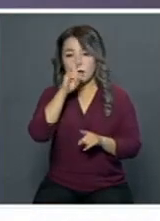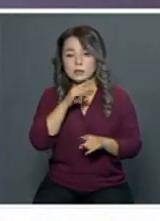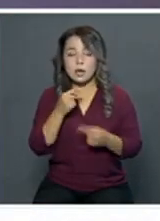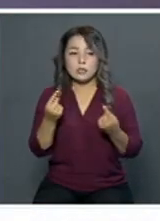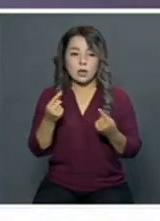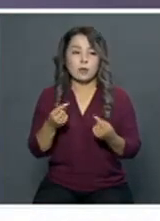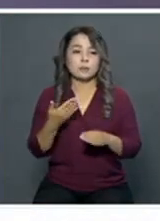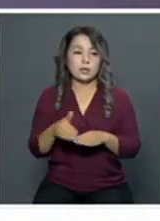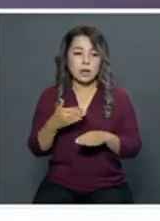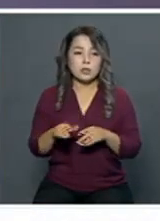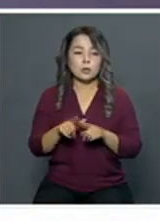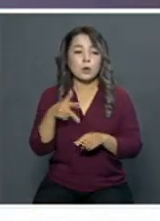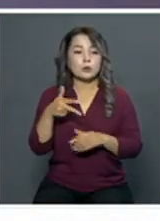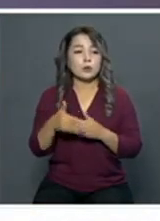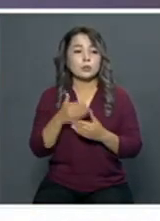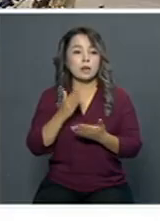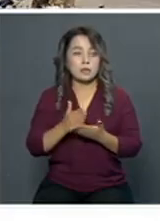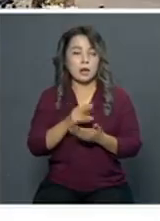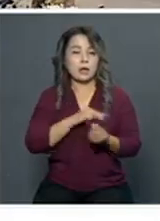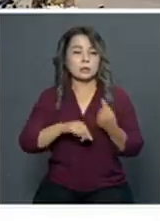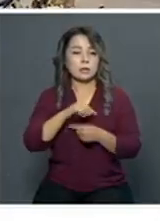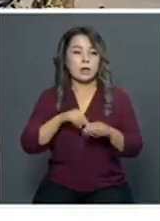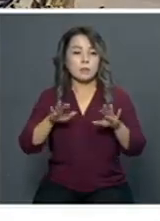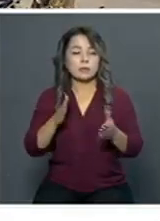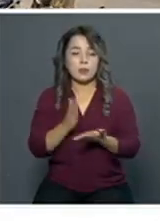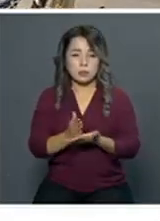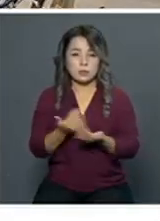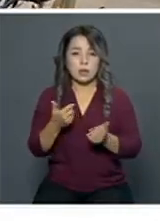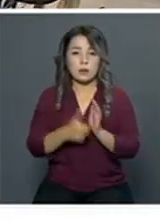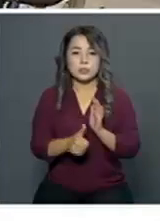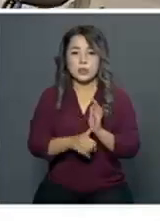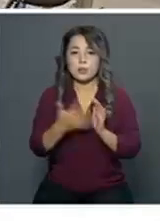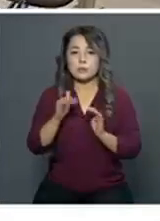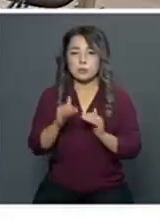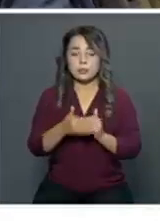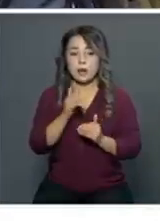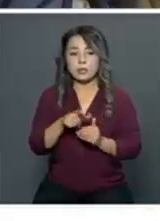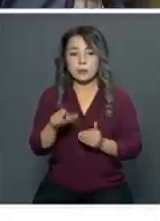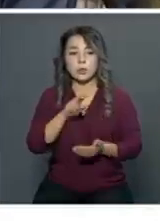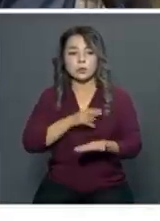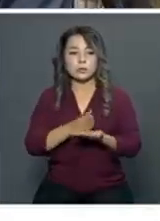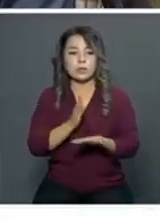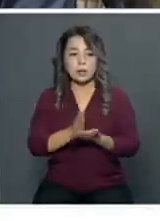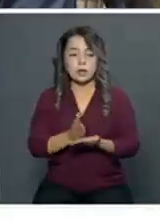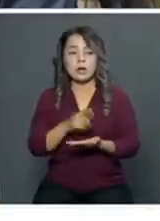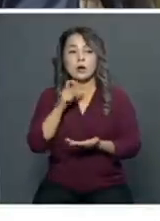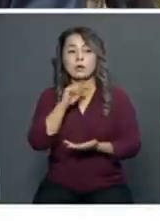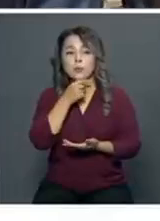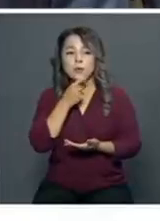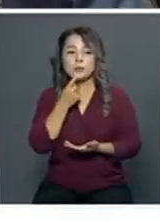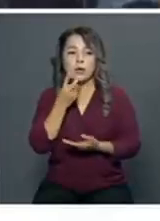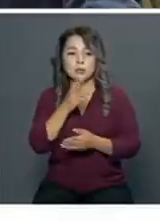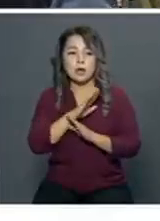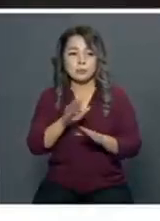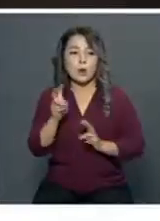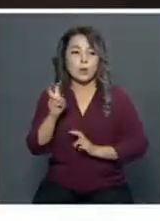ірілі ұсақты 3000-ға жуық кәсіпорын бар. Онда 65 мыңнан астам адам жұмыс істейді. Биылғы экономикалық қиындыққа қарамастан